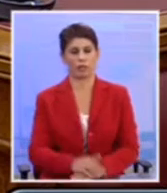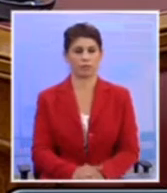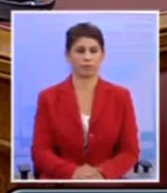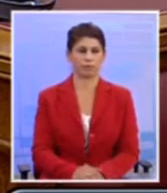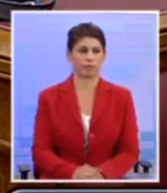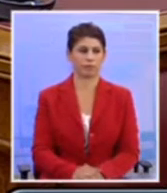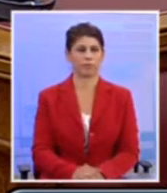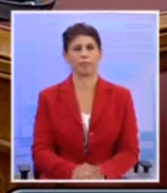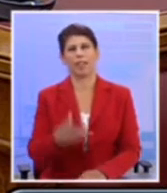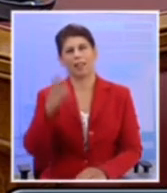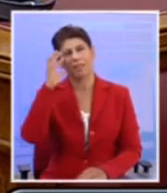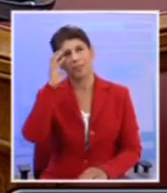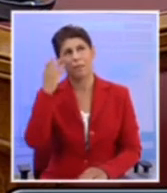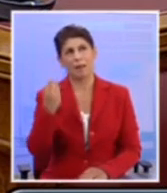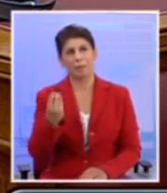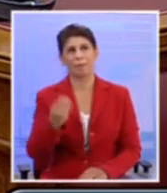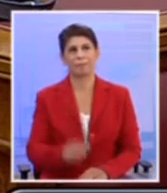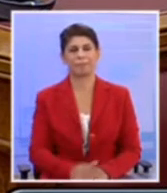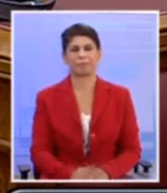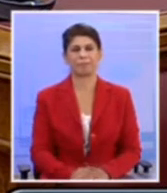ανοίγω μια παρένθεση, θυμάμαι